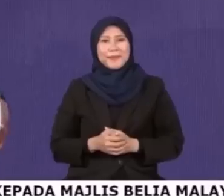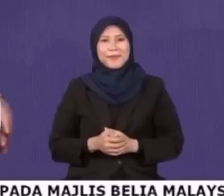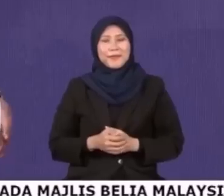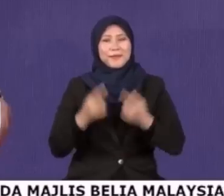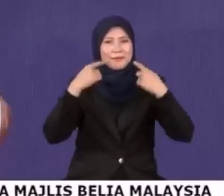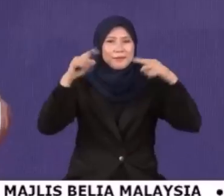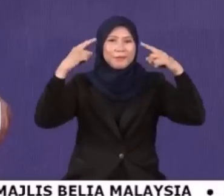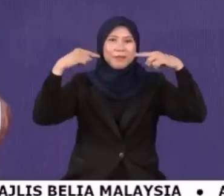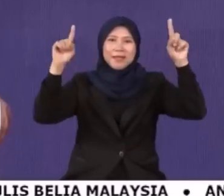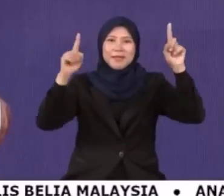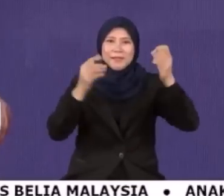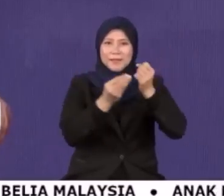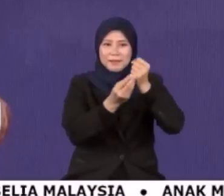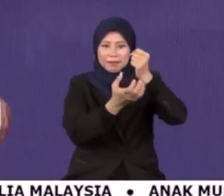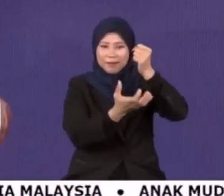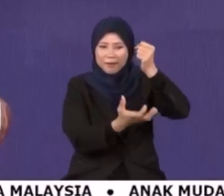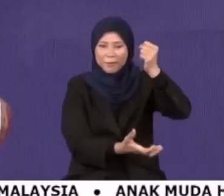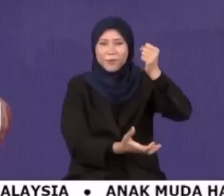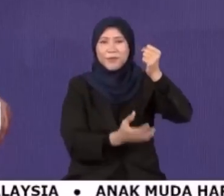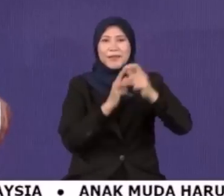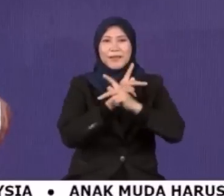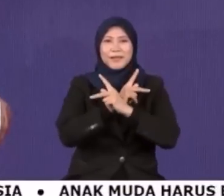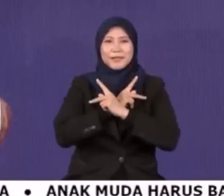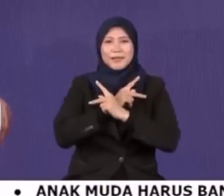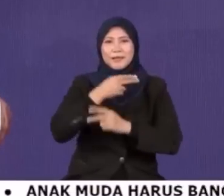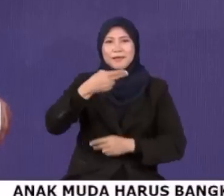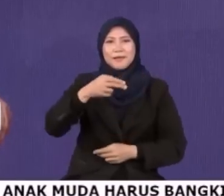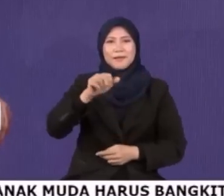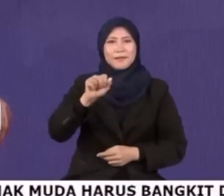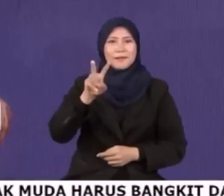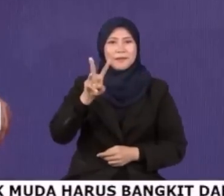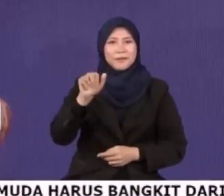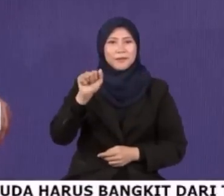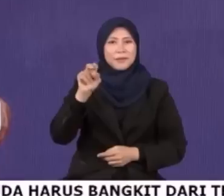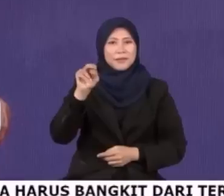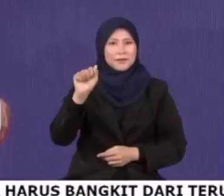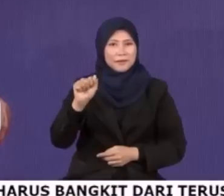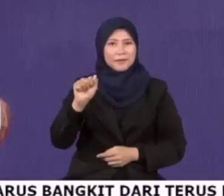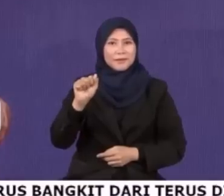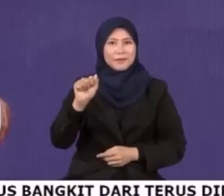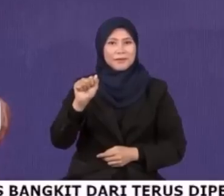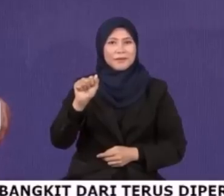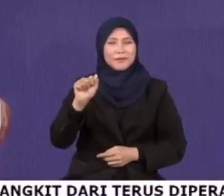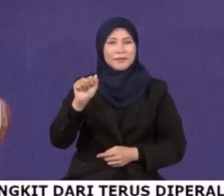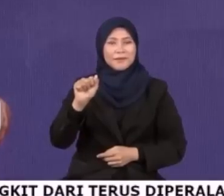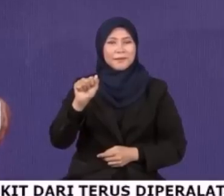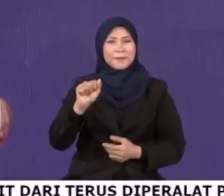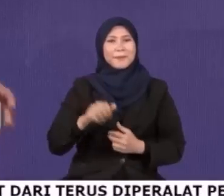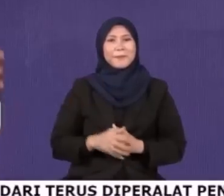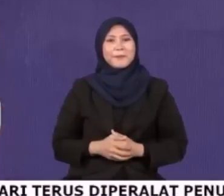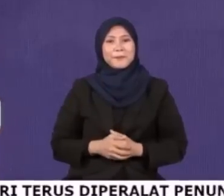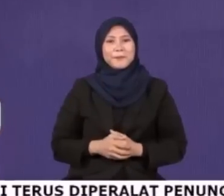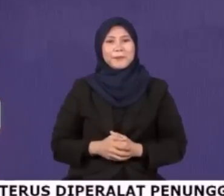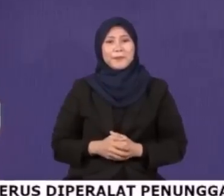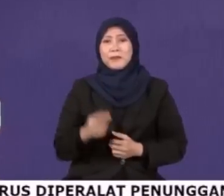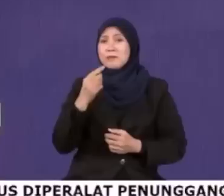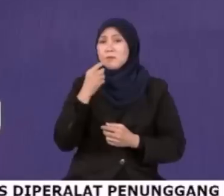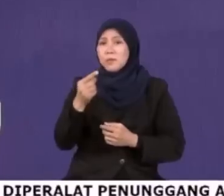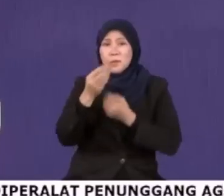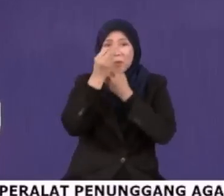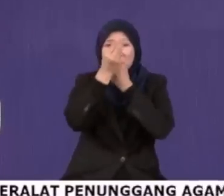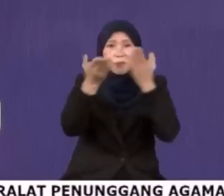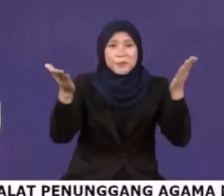menjayakan tabung kasih hawana ini mungkin kita untuk hari ini karena dia suhu